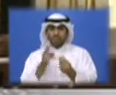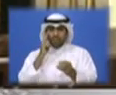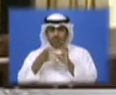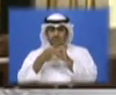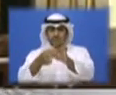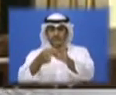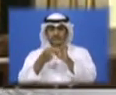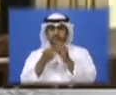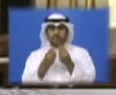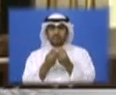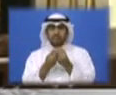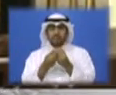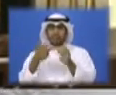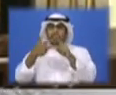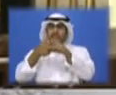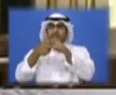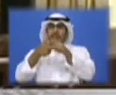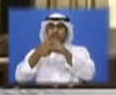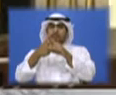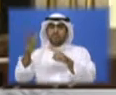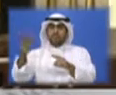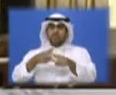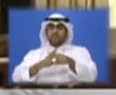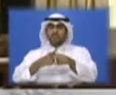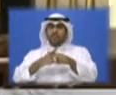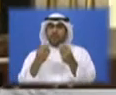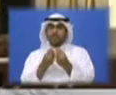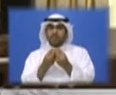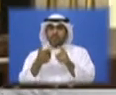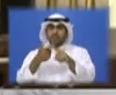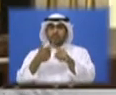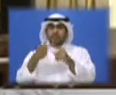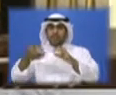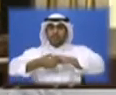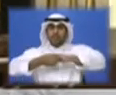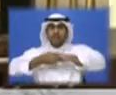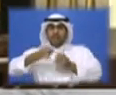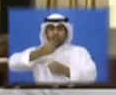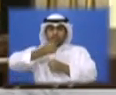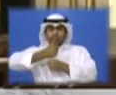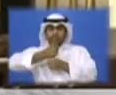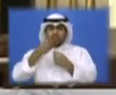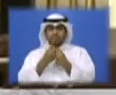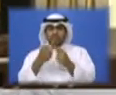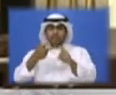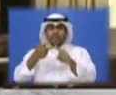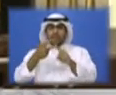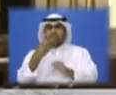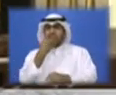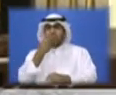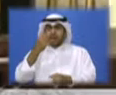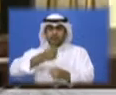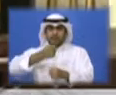بين الأطراف الإنتاج الثلاثة اللي هم الغرفة وصناعة تجارة الكويت واتحاد العمال، وطبعا المتمثلة الهيئة في